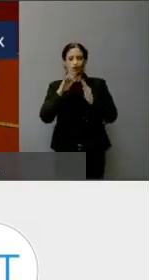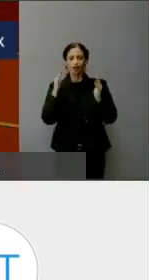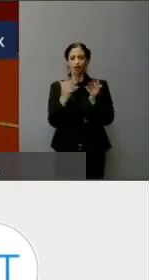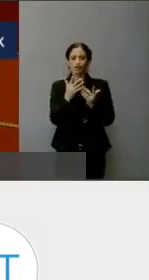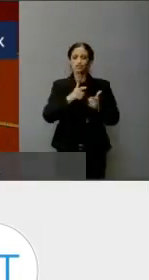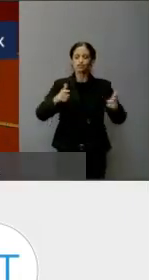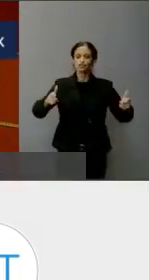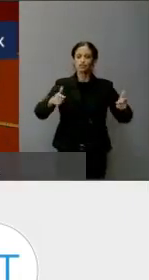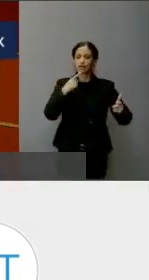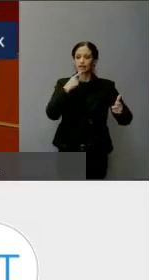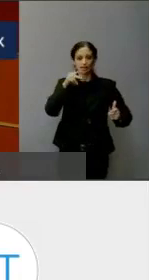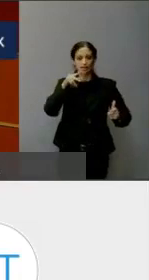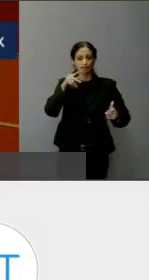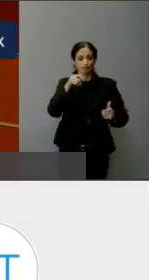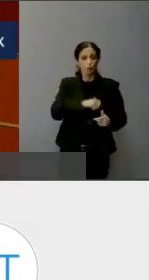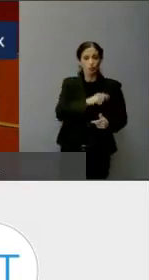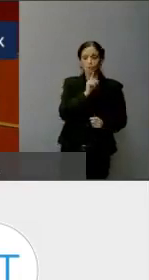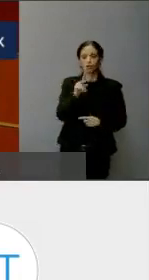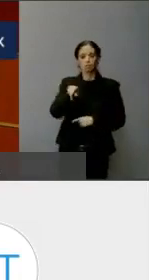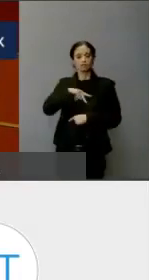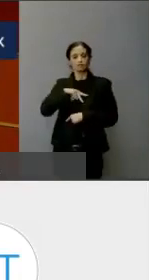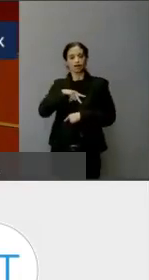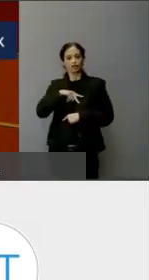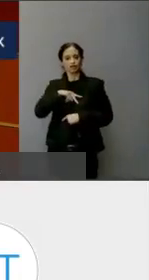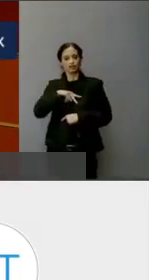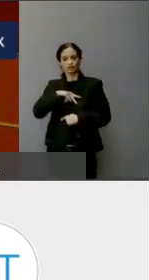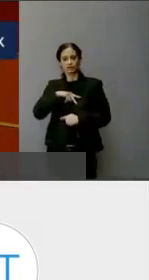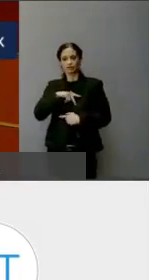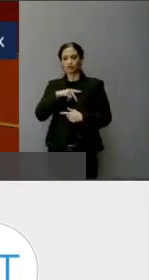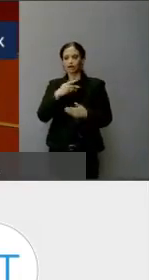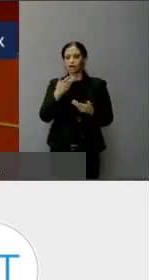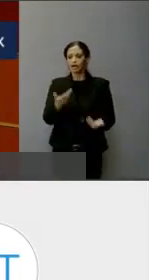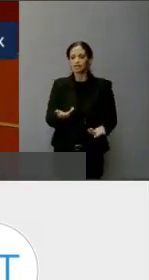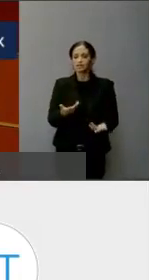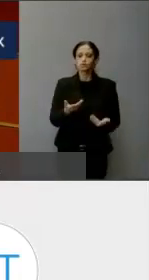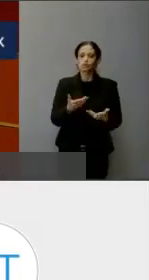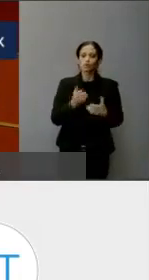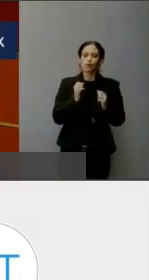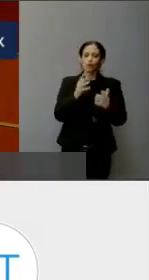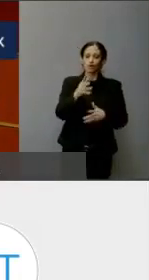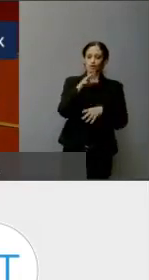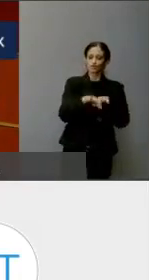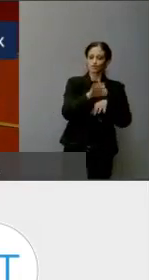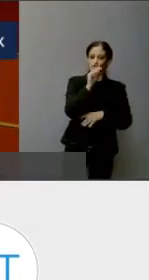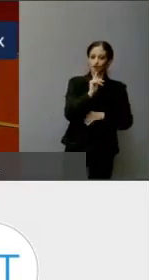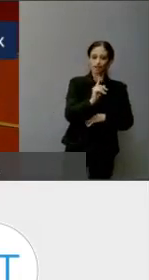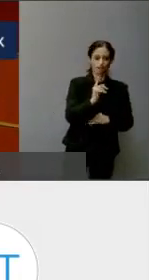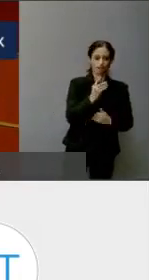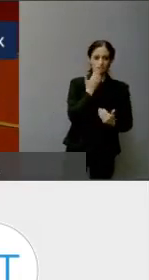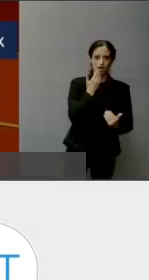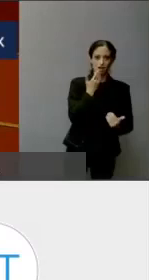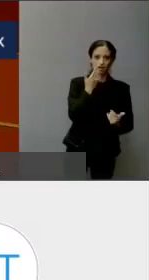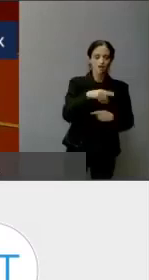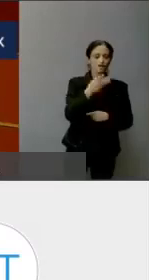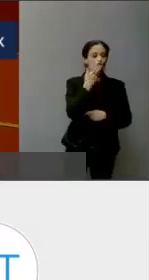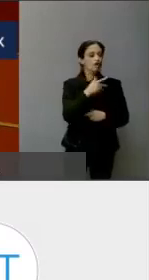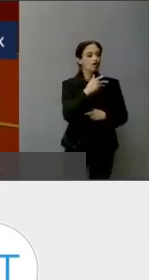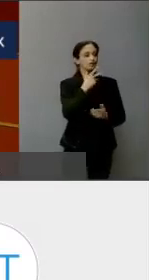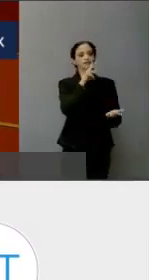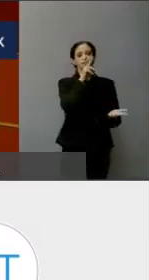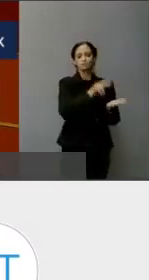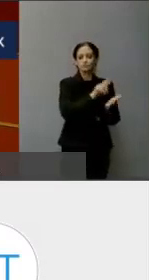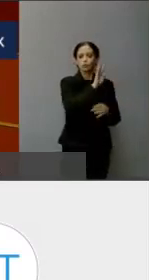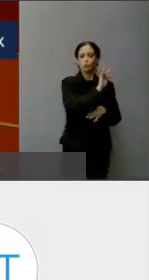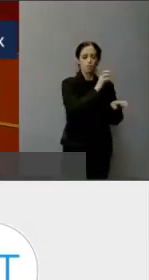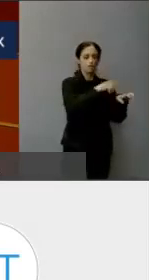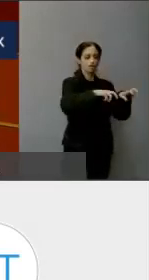oggi non avete coraggio delle vostre scelte perché se volete autorizzare una quarantina di villette alla nesima dovreste non nascondervi dietro lo spopolamento